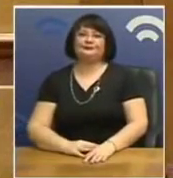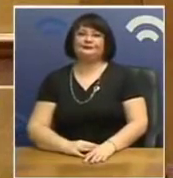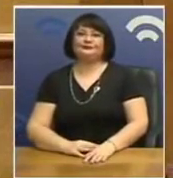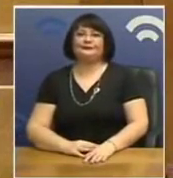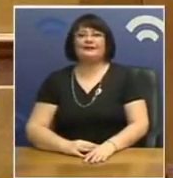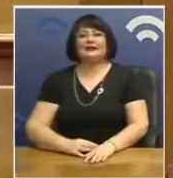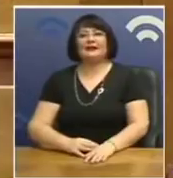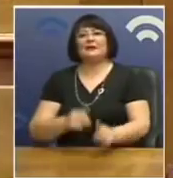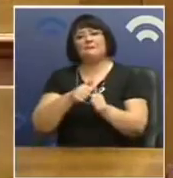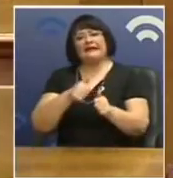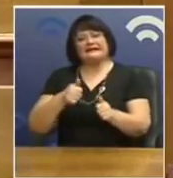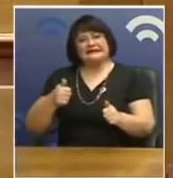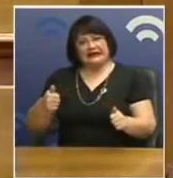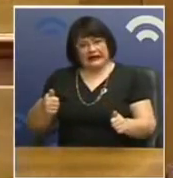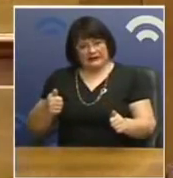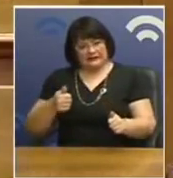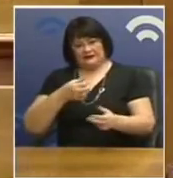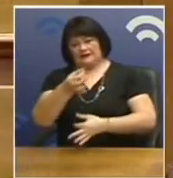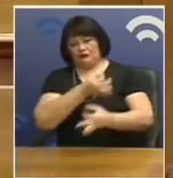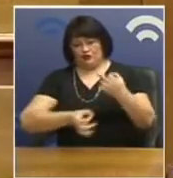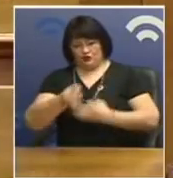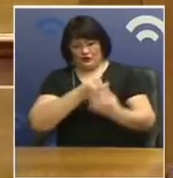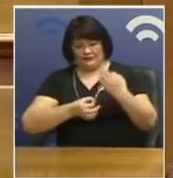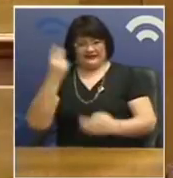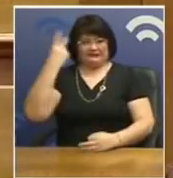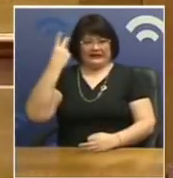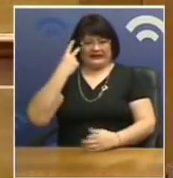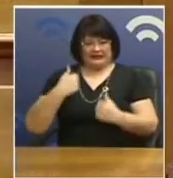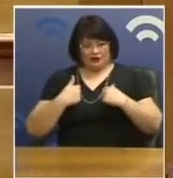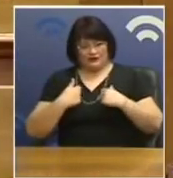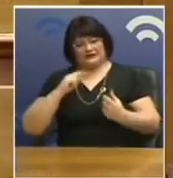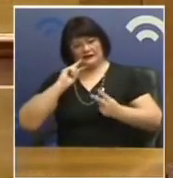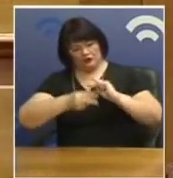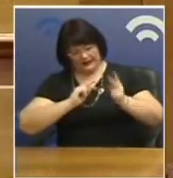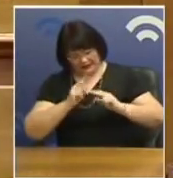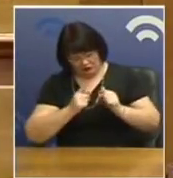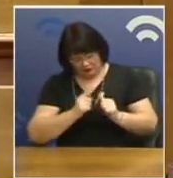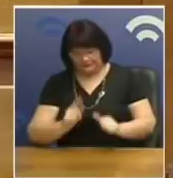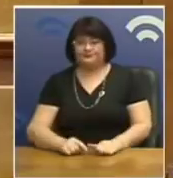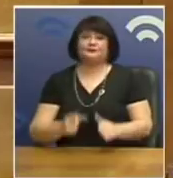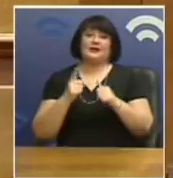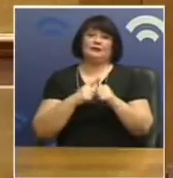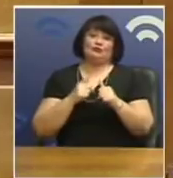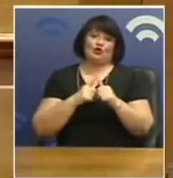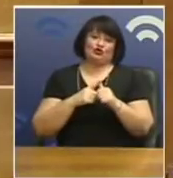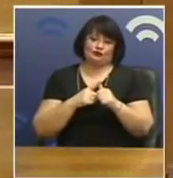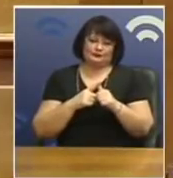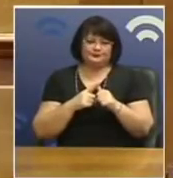ένα-ένα στις αιτιάσεις του Πρωθυπουργού. Πρώτα απ' όλα, κύριε Μητσοτάκη,